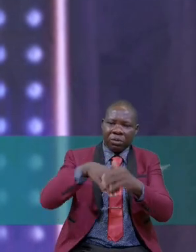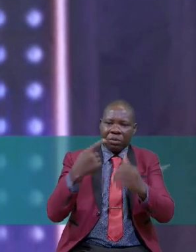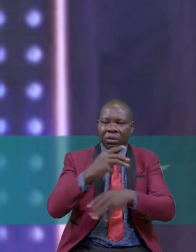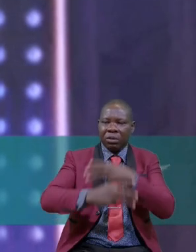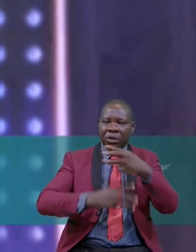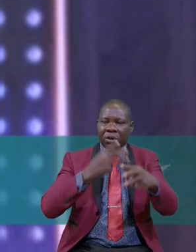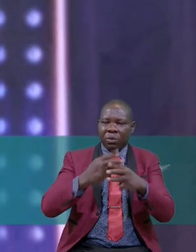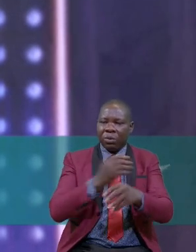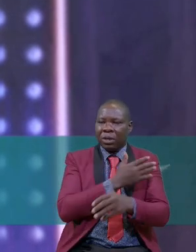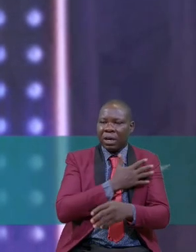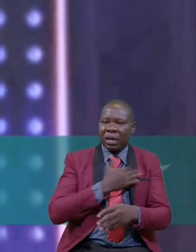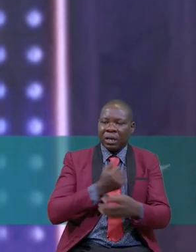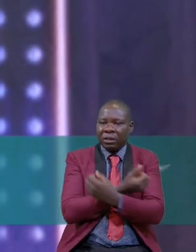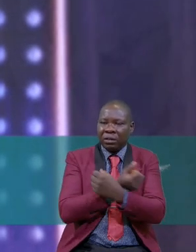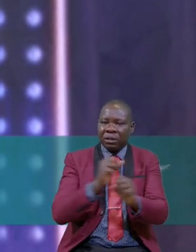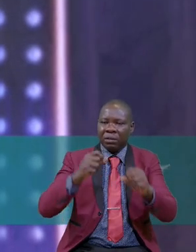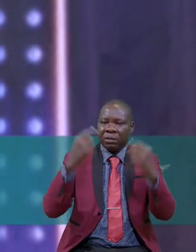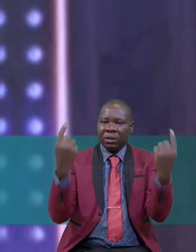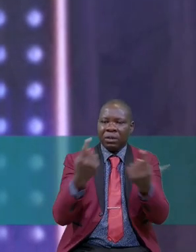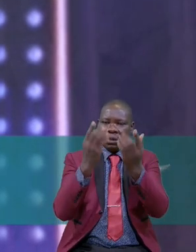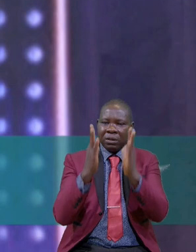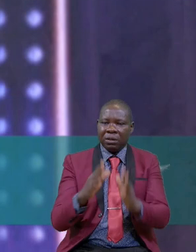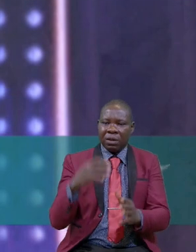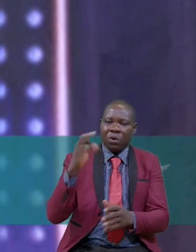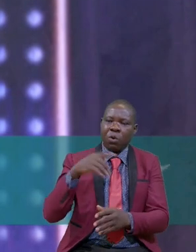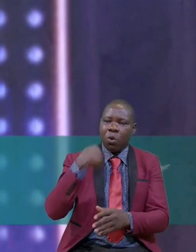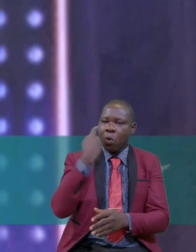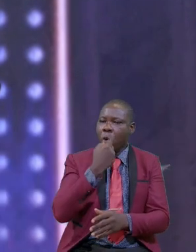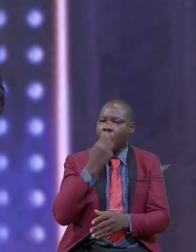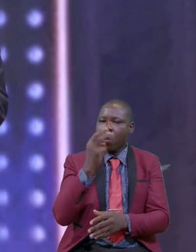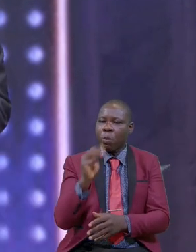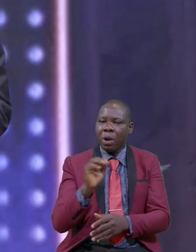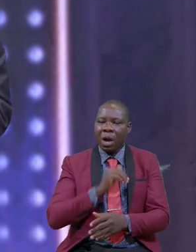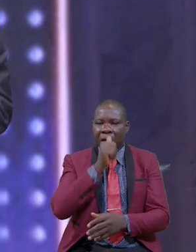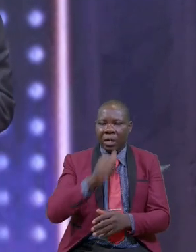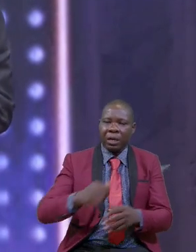pécheurs dont je suis le premier. And why? What's the